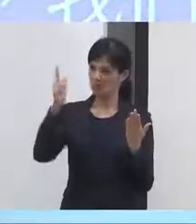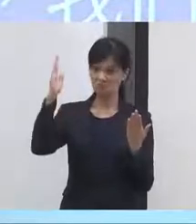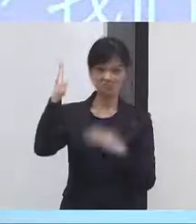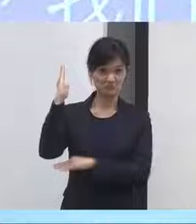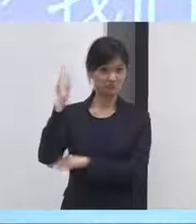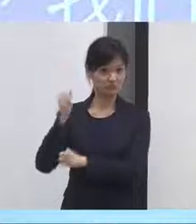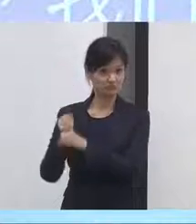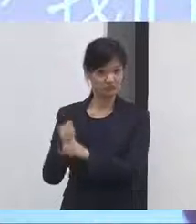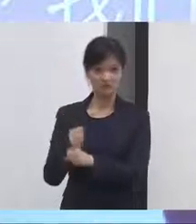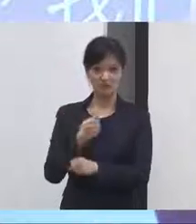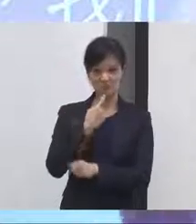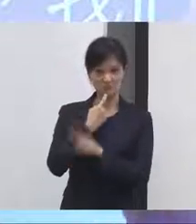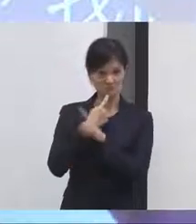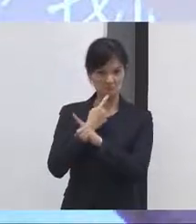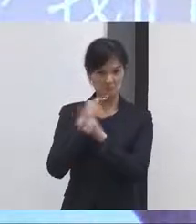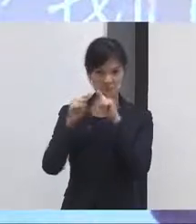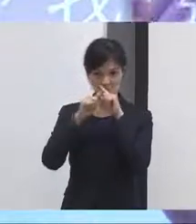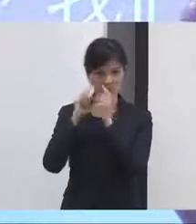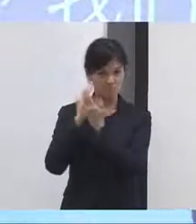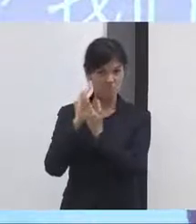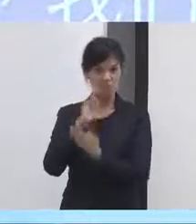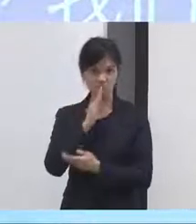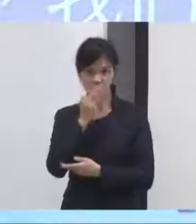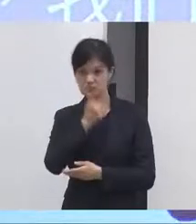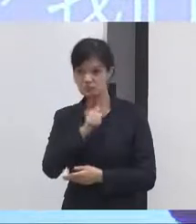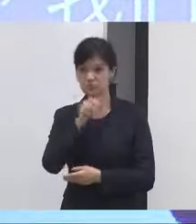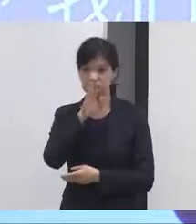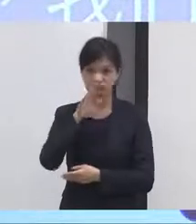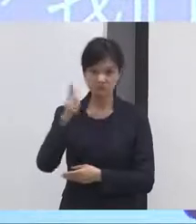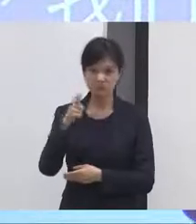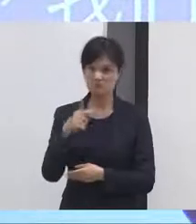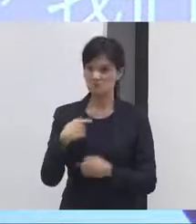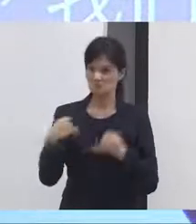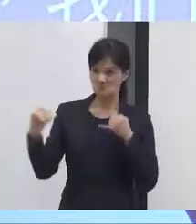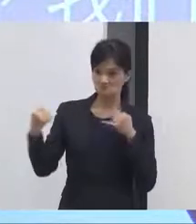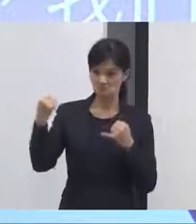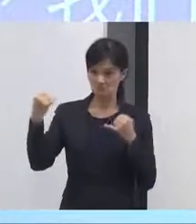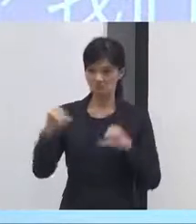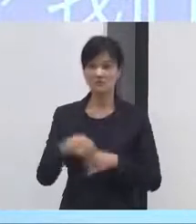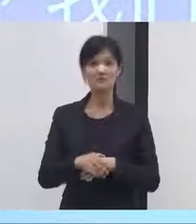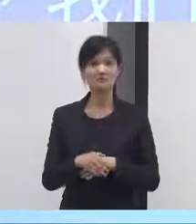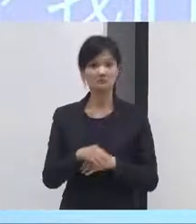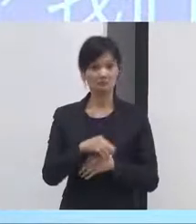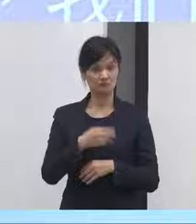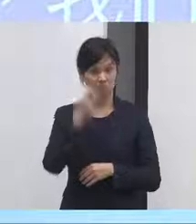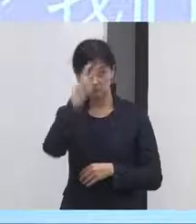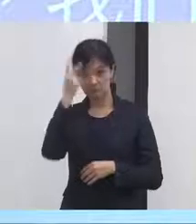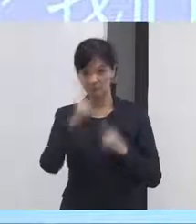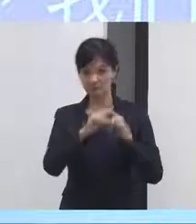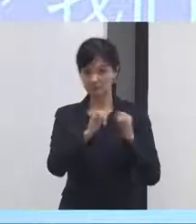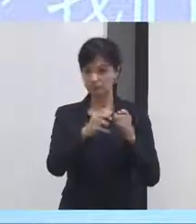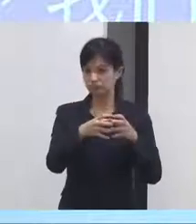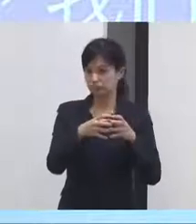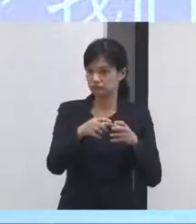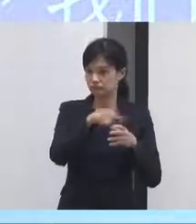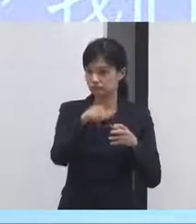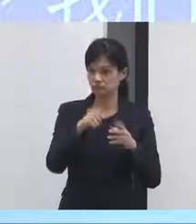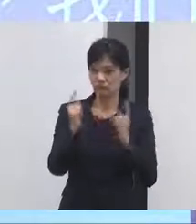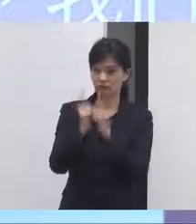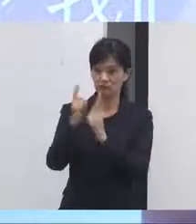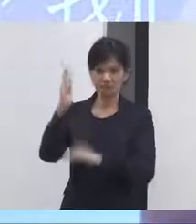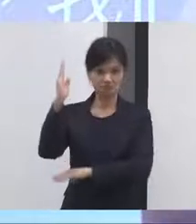是政府做的，然后那个是拿 API 借用的。就是我发现很多人是会对政府是先有一个就是戒心，说他